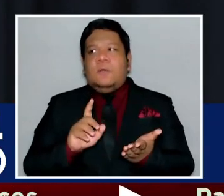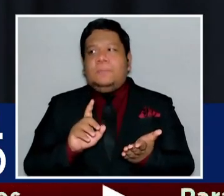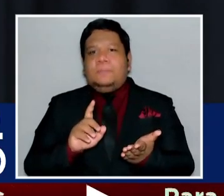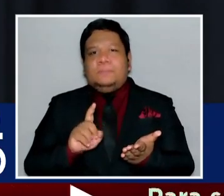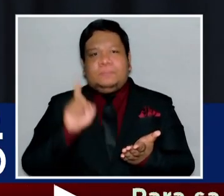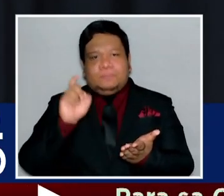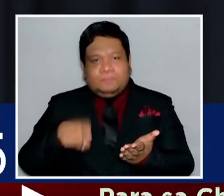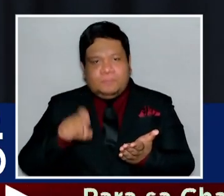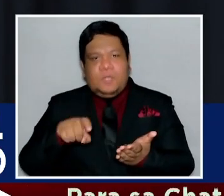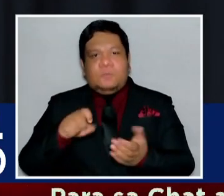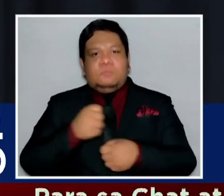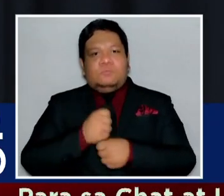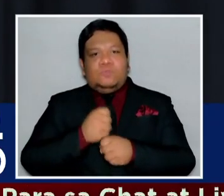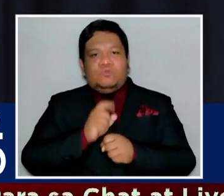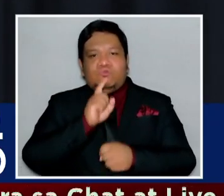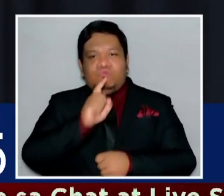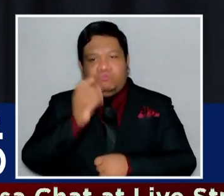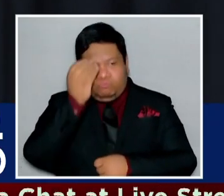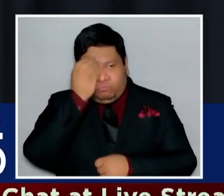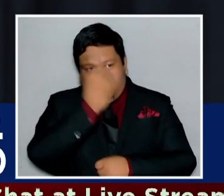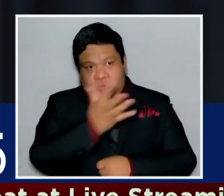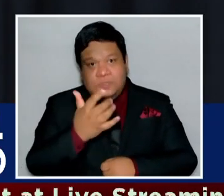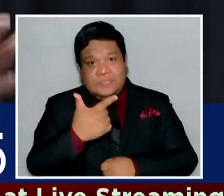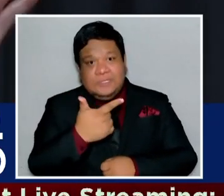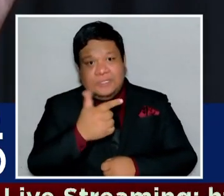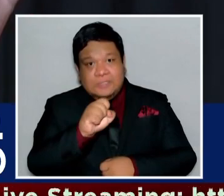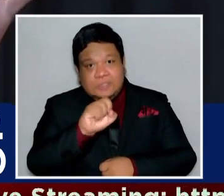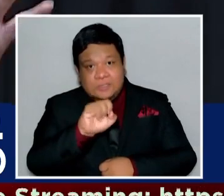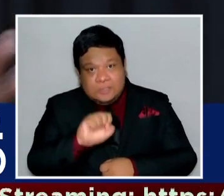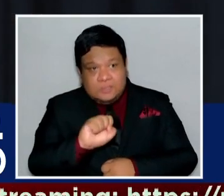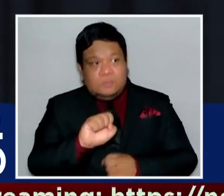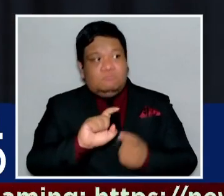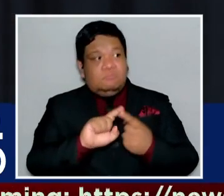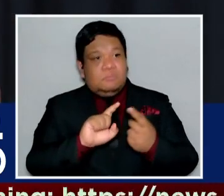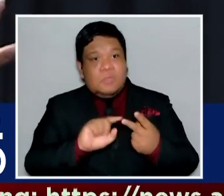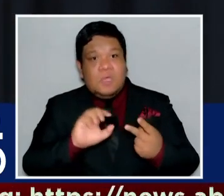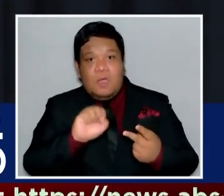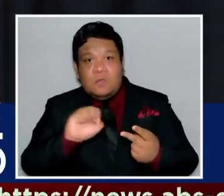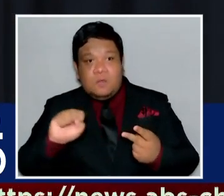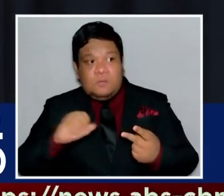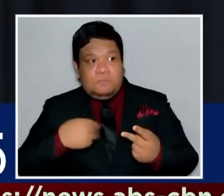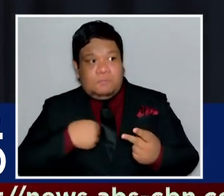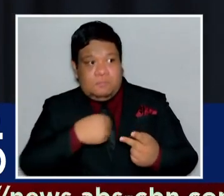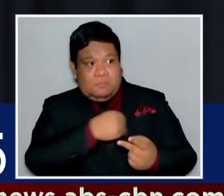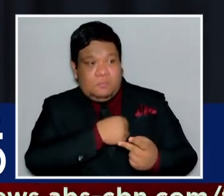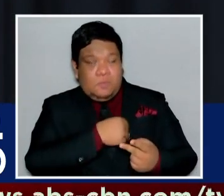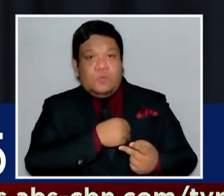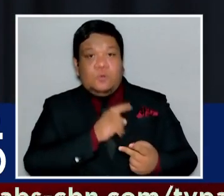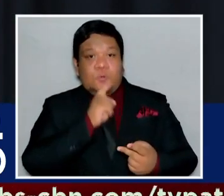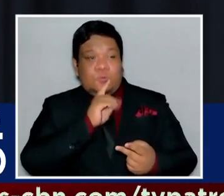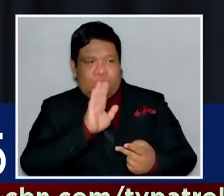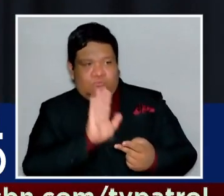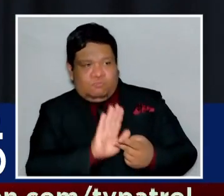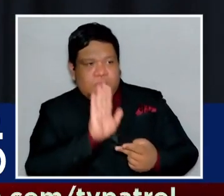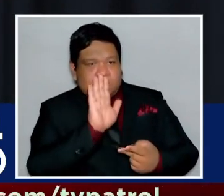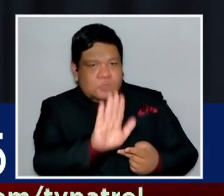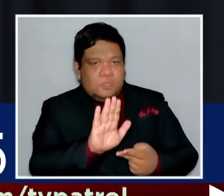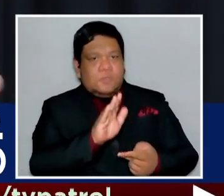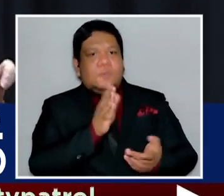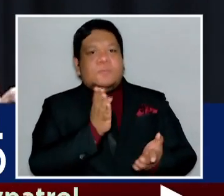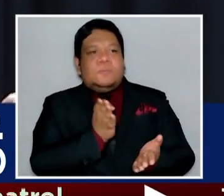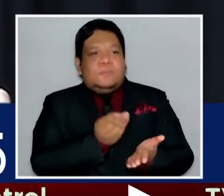i-assure ang mga miyembro ng GSIS at SSS na kanila atin ang pondong iyan at hindi